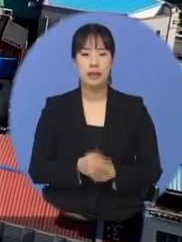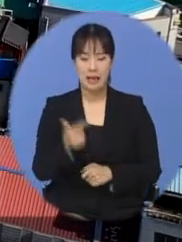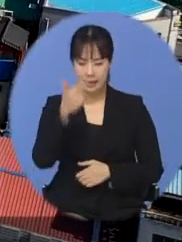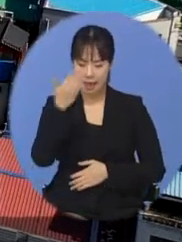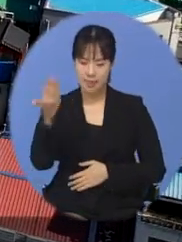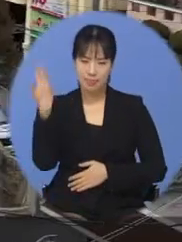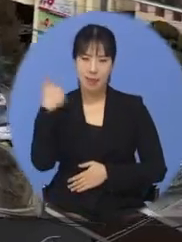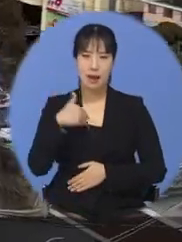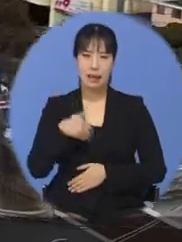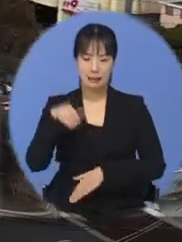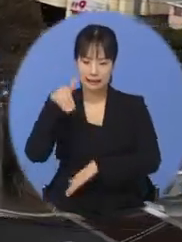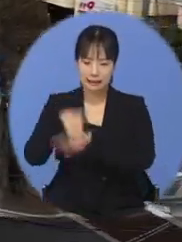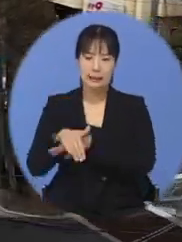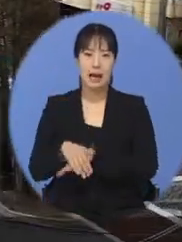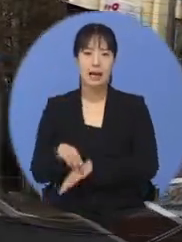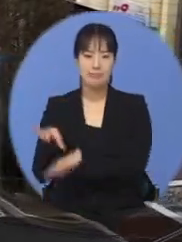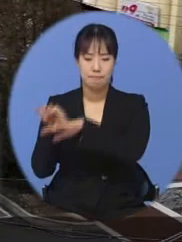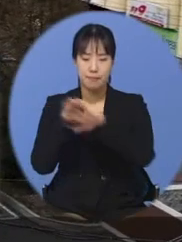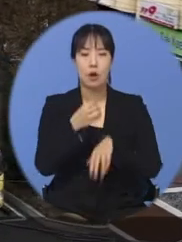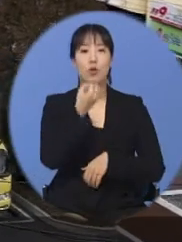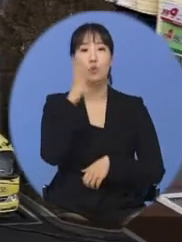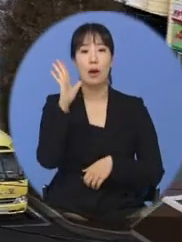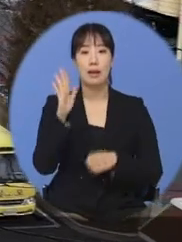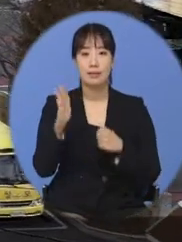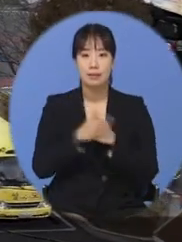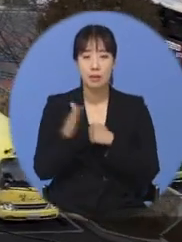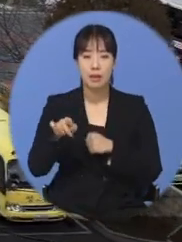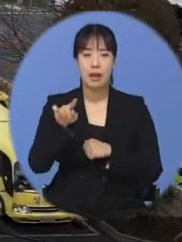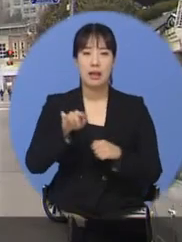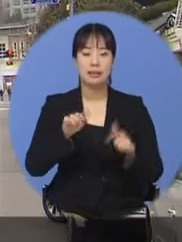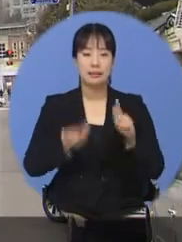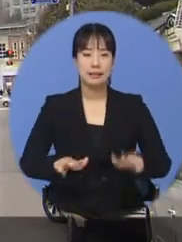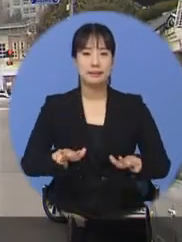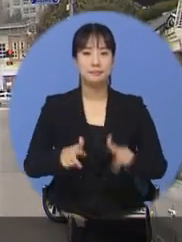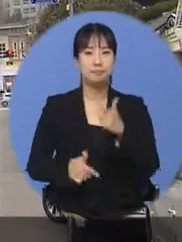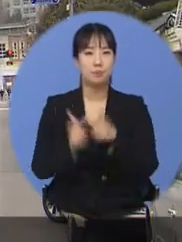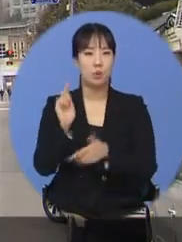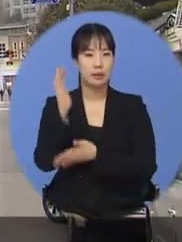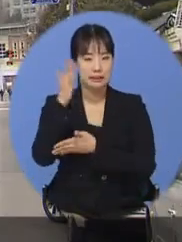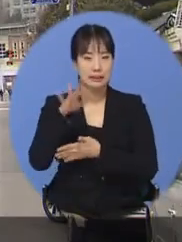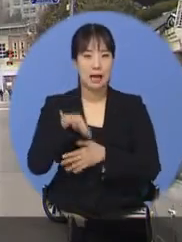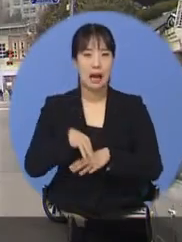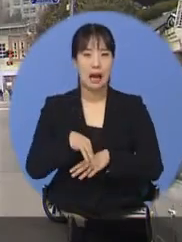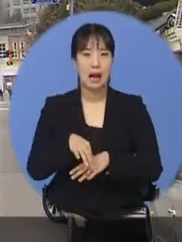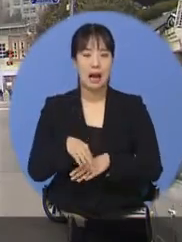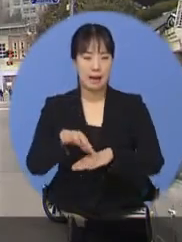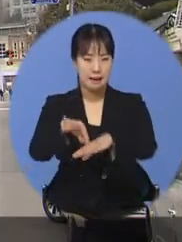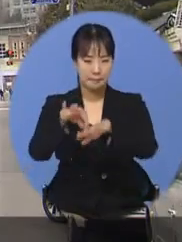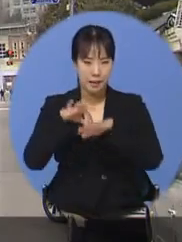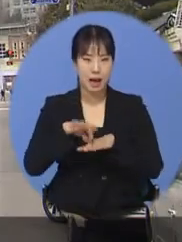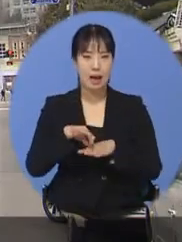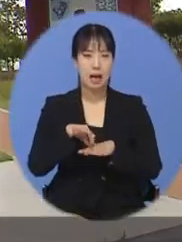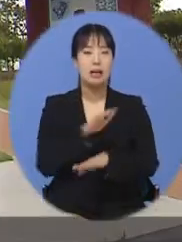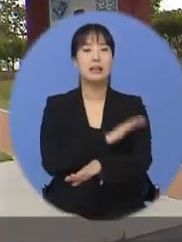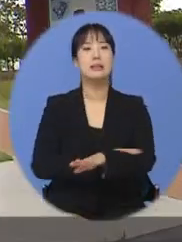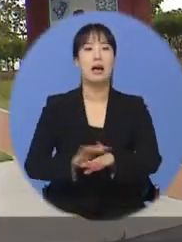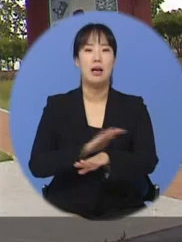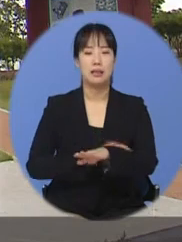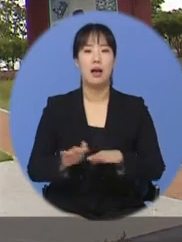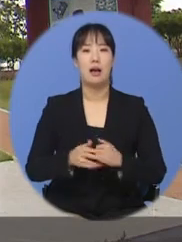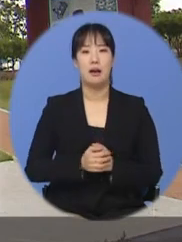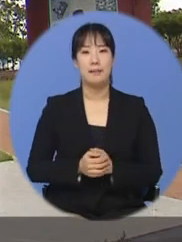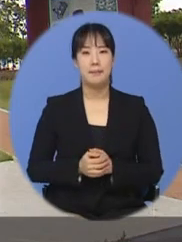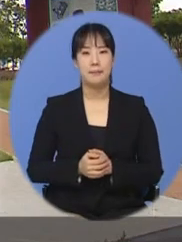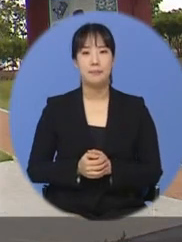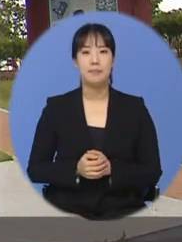골고루게 공존을 하고 있는 그런 도시고, 최근에 우리가 이제 여러 가지 뭐 소비의 트렌드 중에서 뉴트로라 그러고 네트로